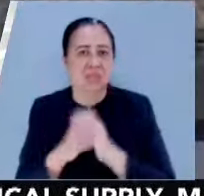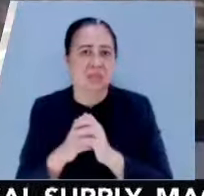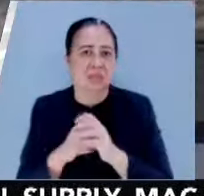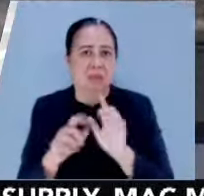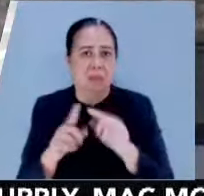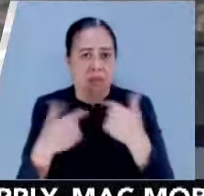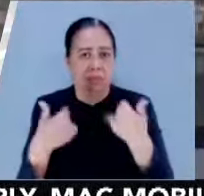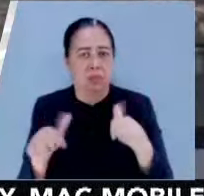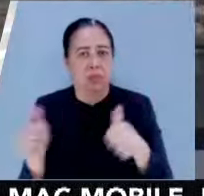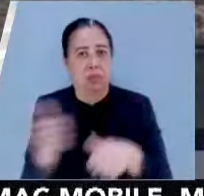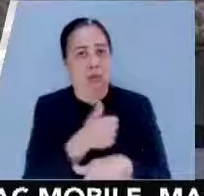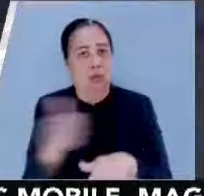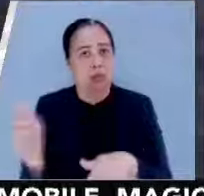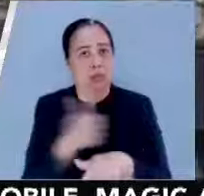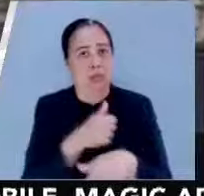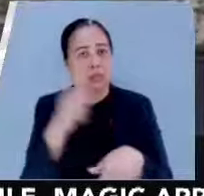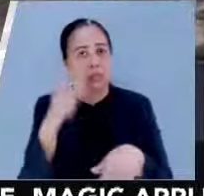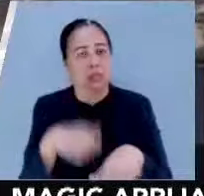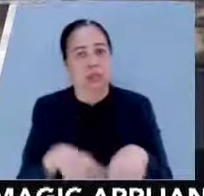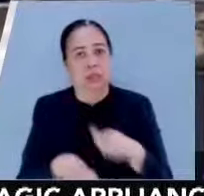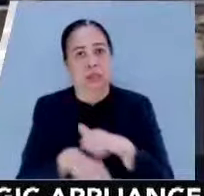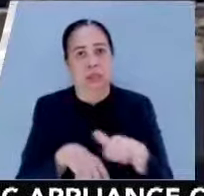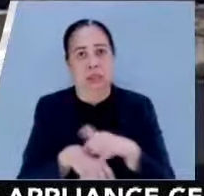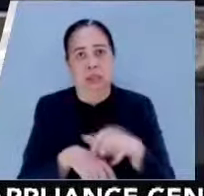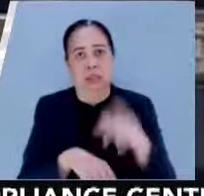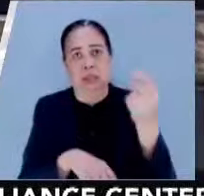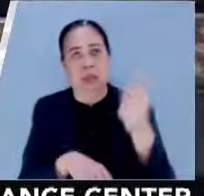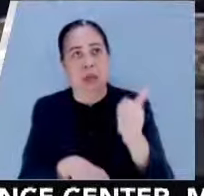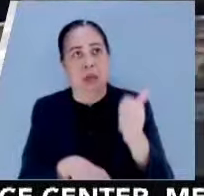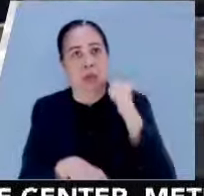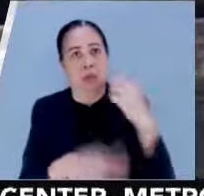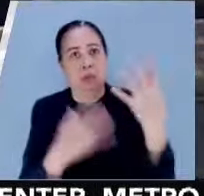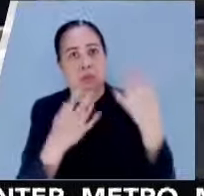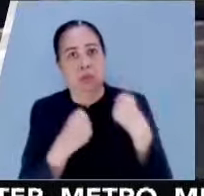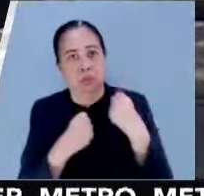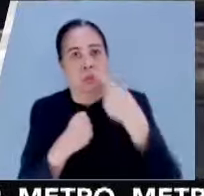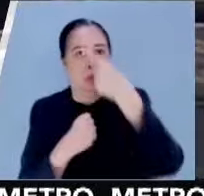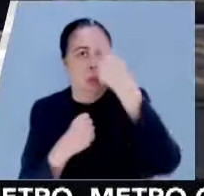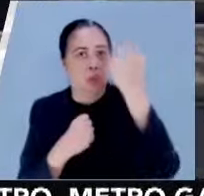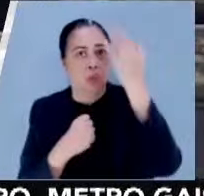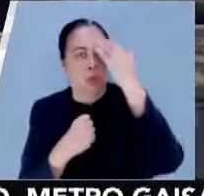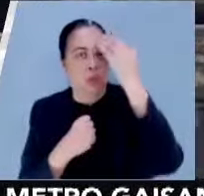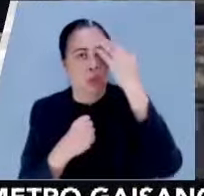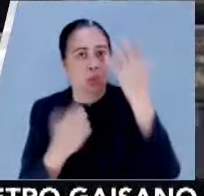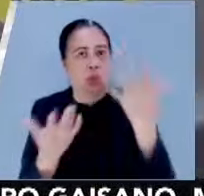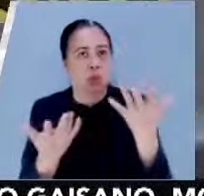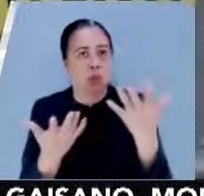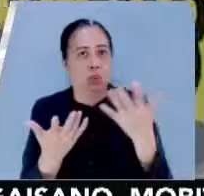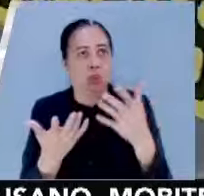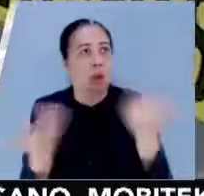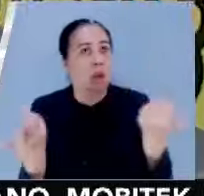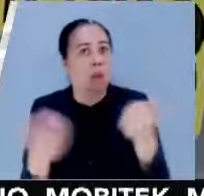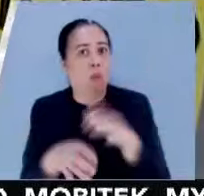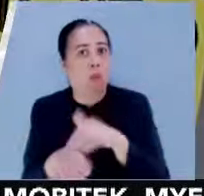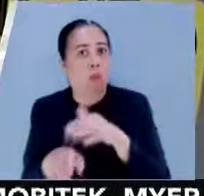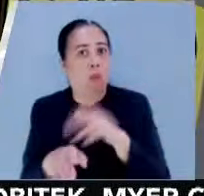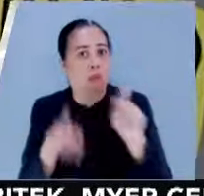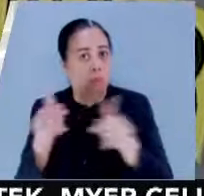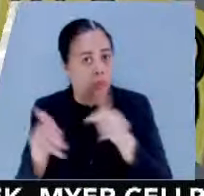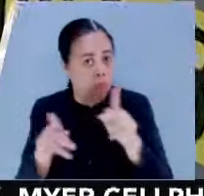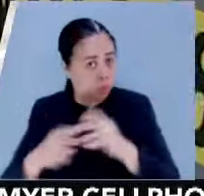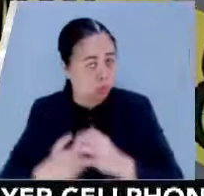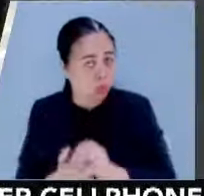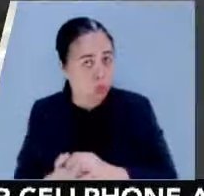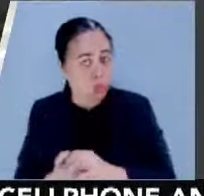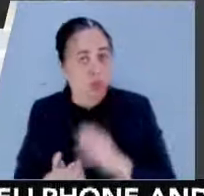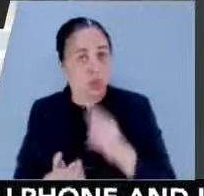Kasi pandaraya din yung ginagawa nila eh. Ayaw nila kami kutiin kasi alam nila walang masasakyan yung taong bayan. Ayon sa